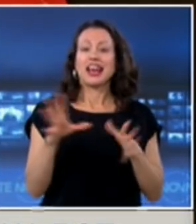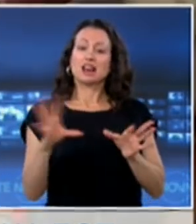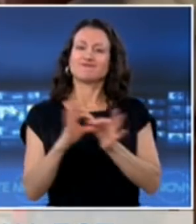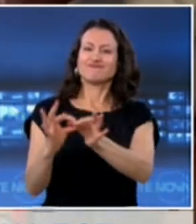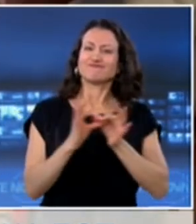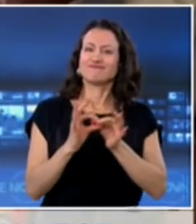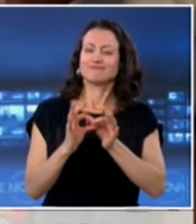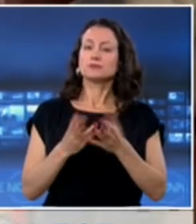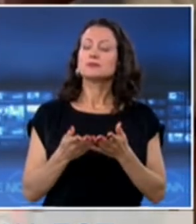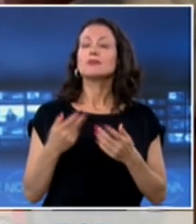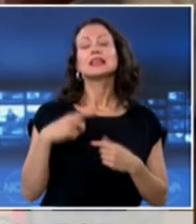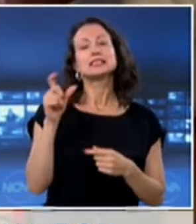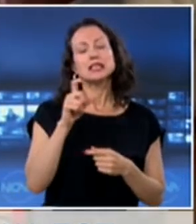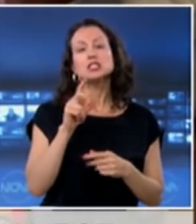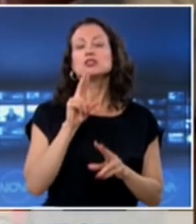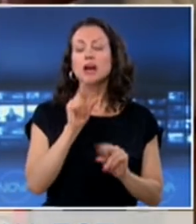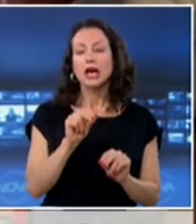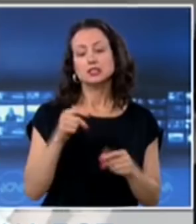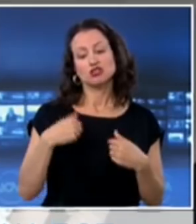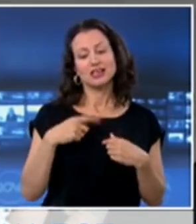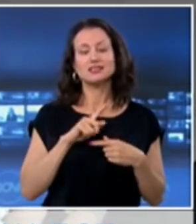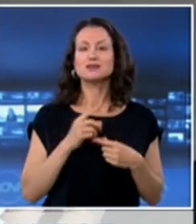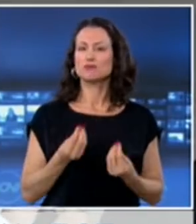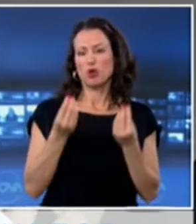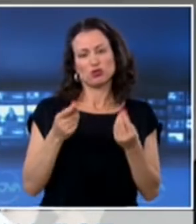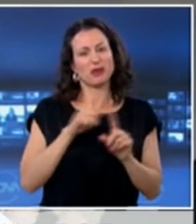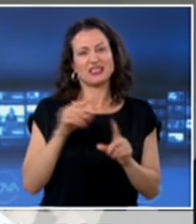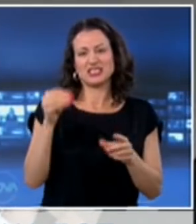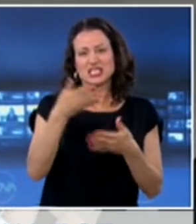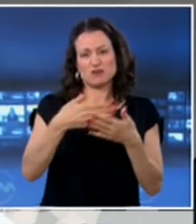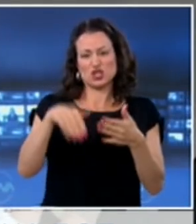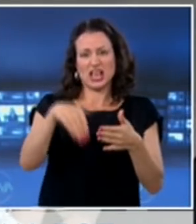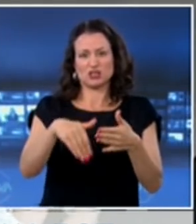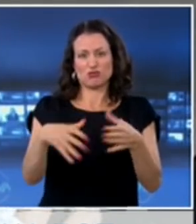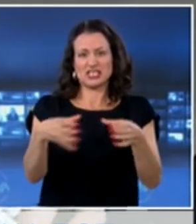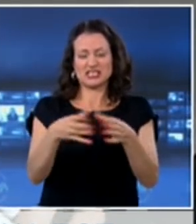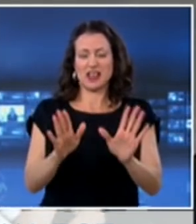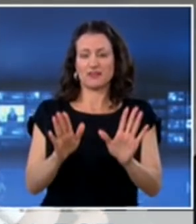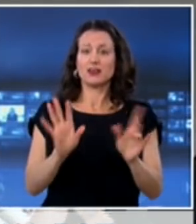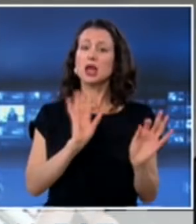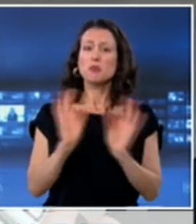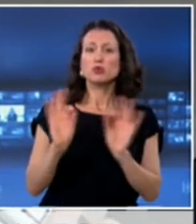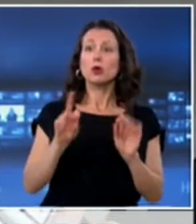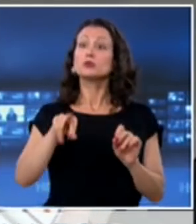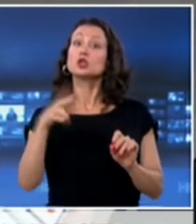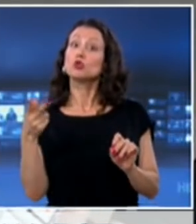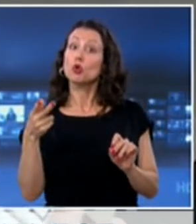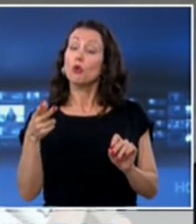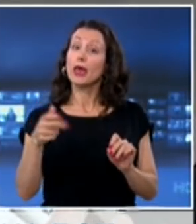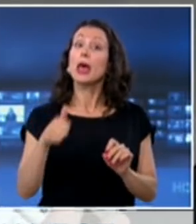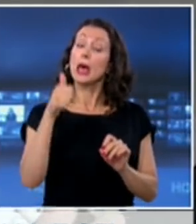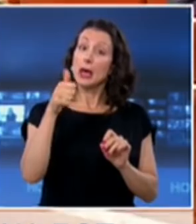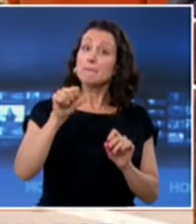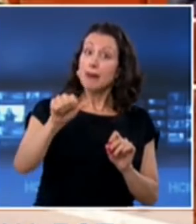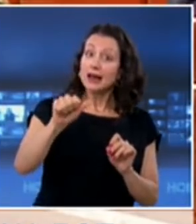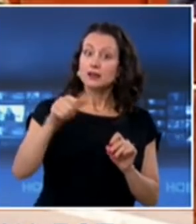този състав предпочита да не е част от пленума. Ние започваме да приличаме на останалите партии, които почти всички са вождиски, концентрирани